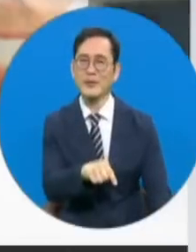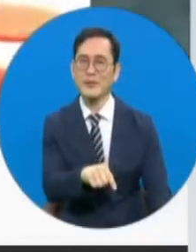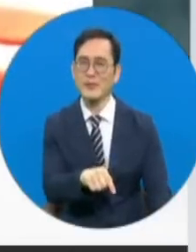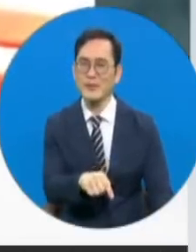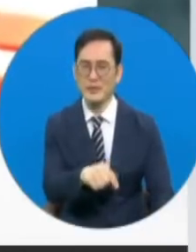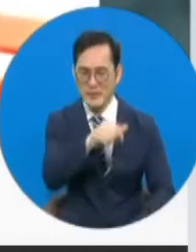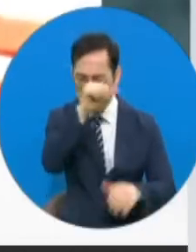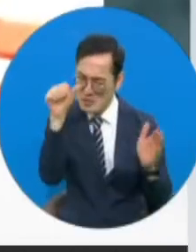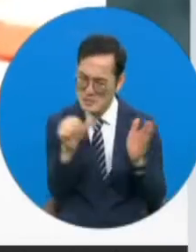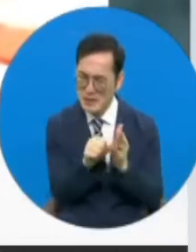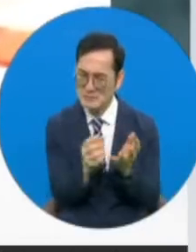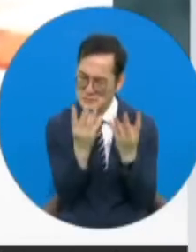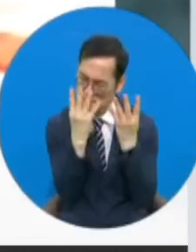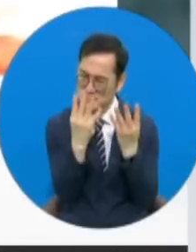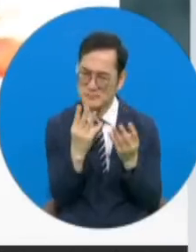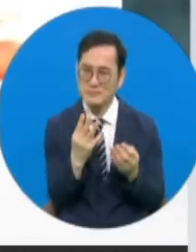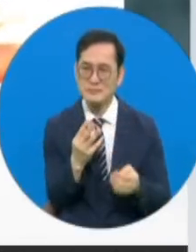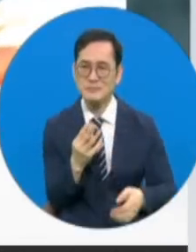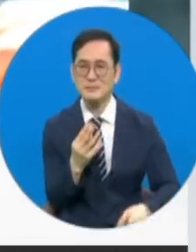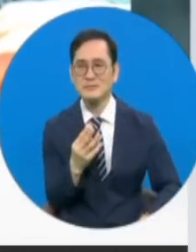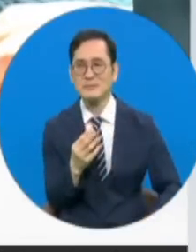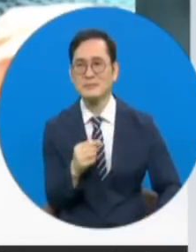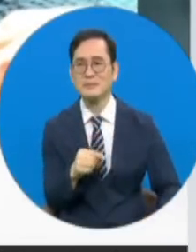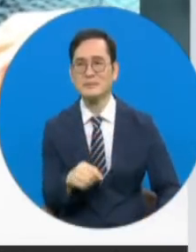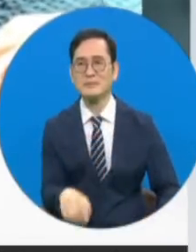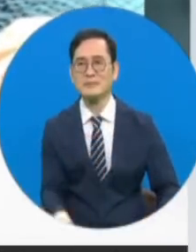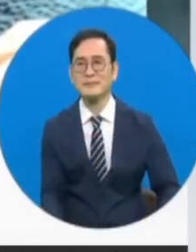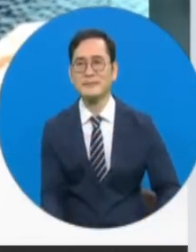가능성이 좀 크지 않을까 싶습니다 그렇군요